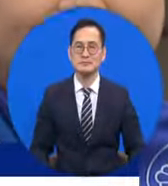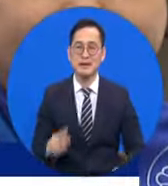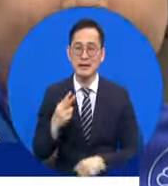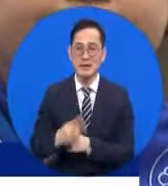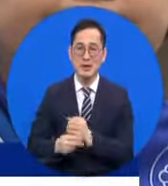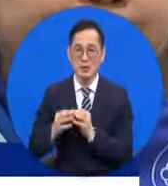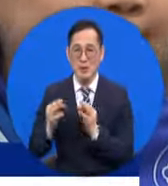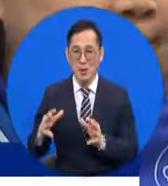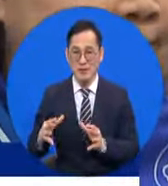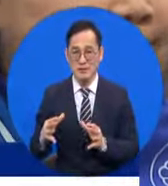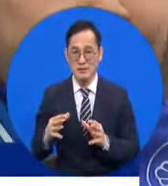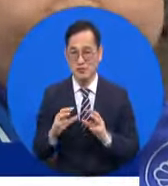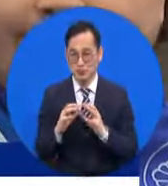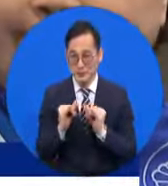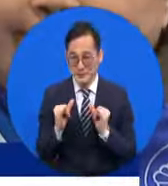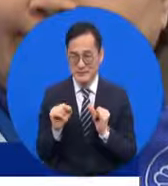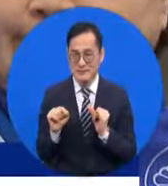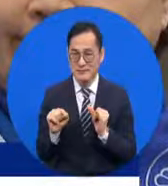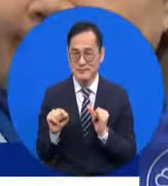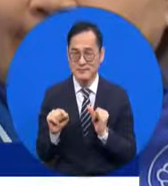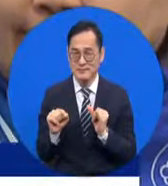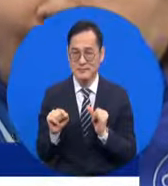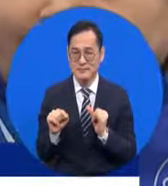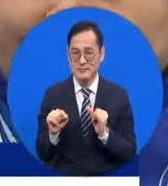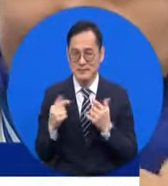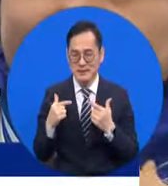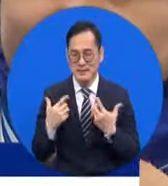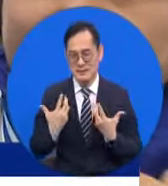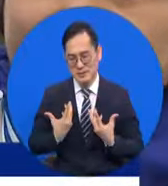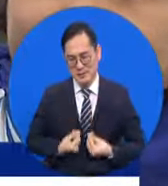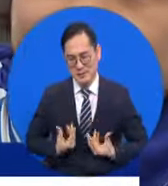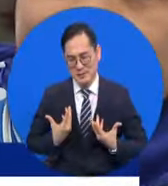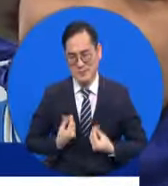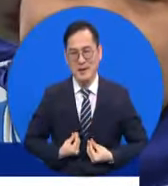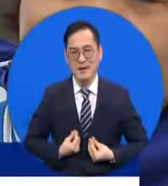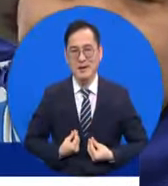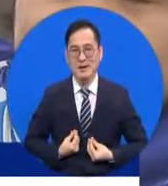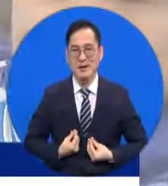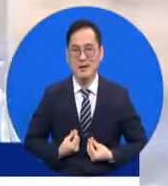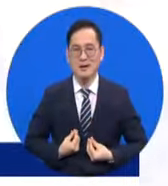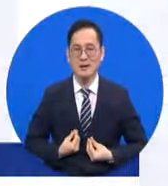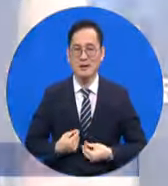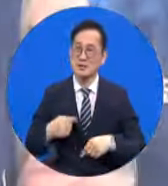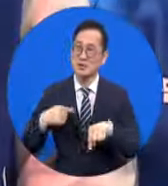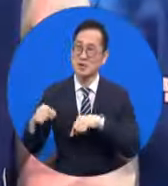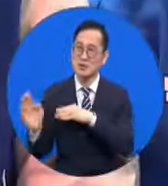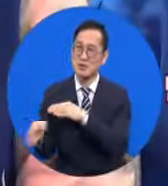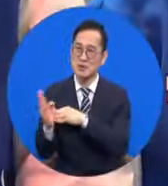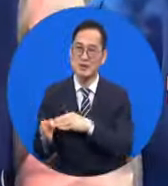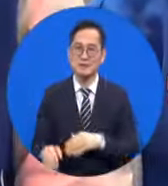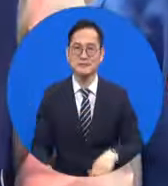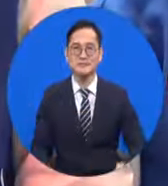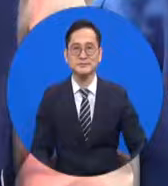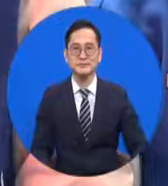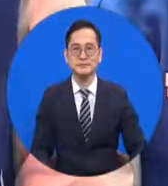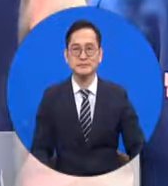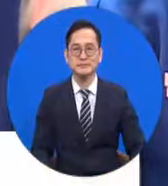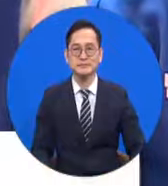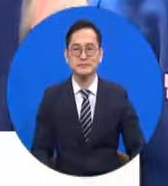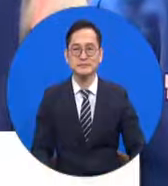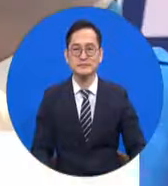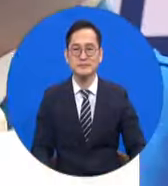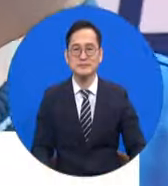국민에게 하루하루가 절망, 고통 그 자체였습니다. 지난달